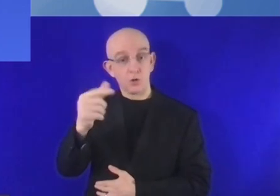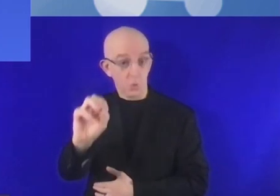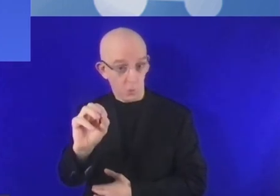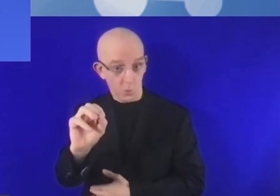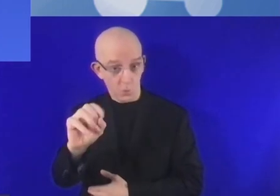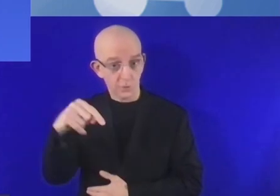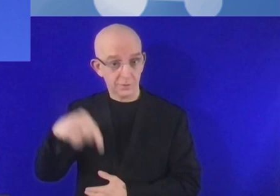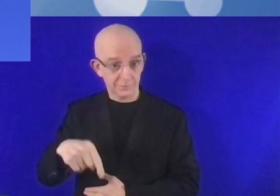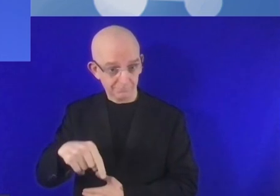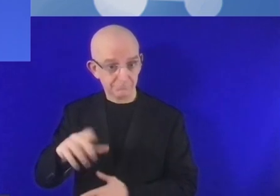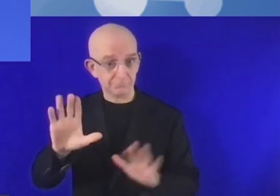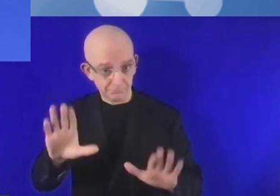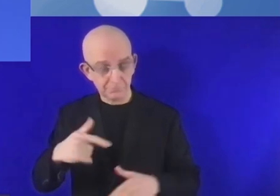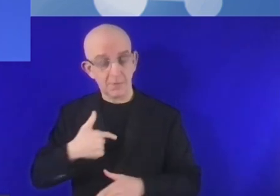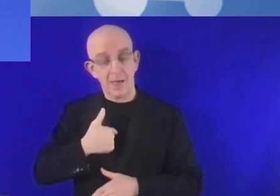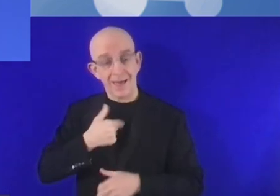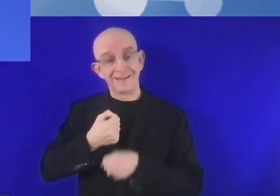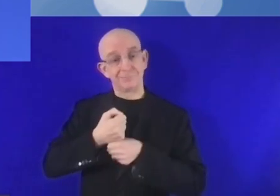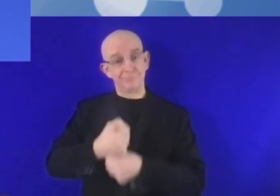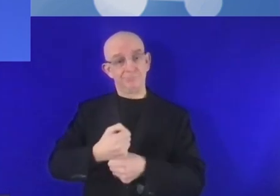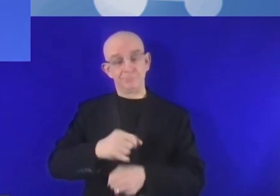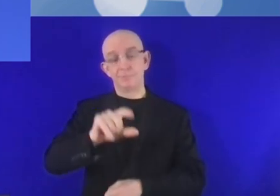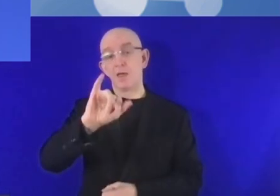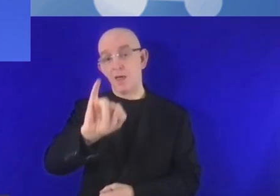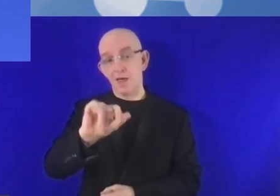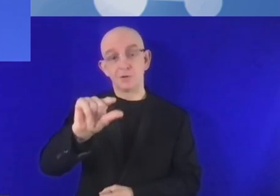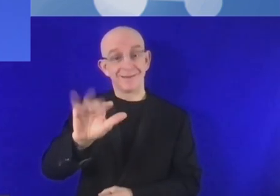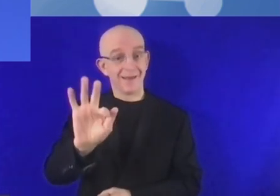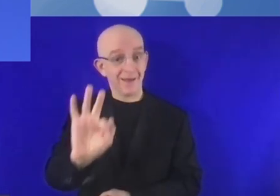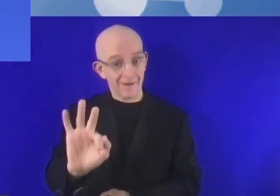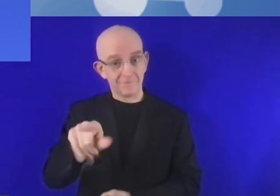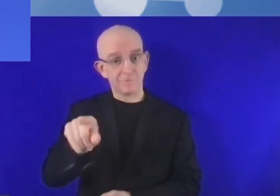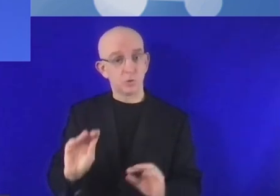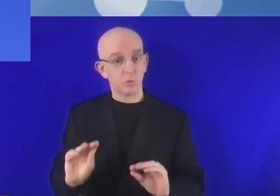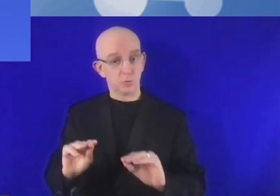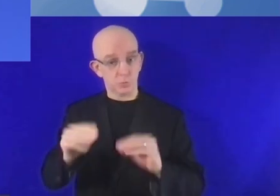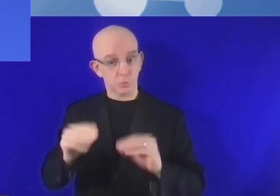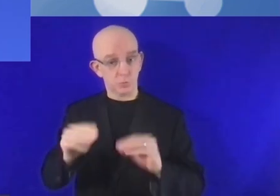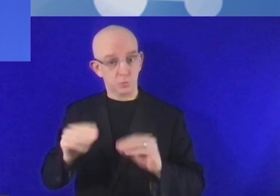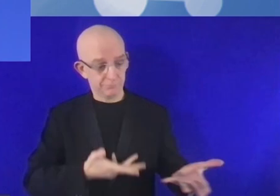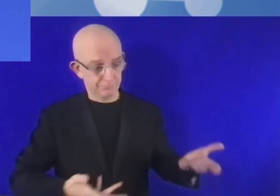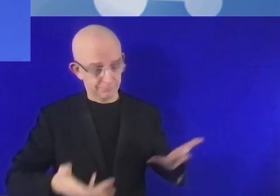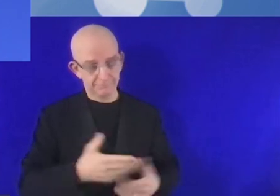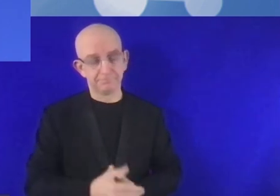Reprezentuję społeczność ludzi młodych, zrzeszonych wokół szczytu cyfrowego ONZ.